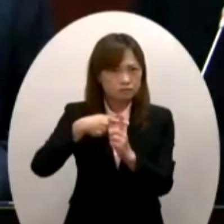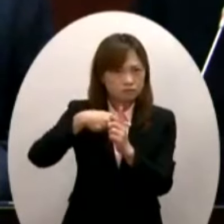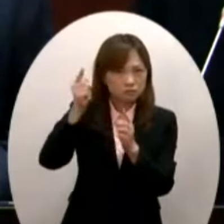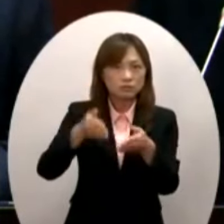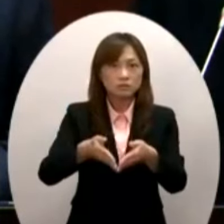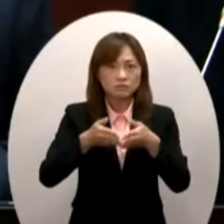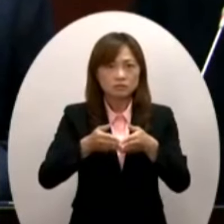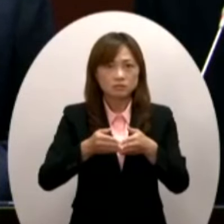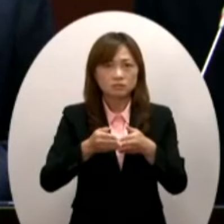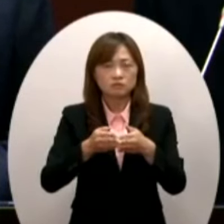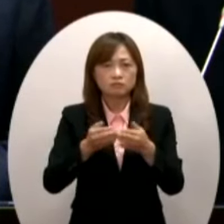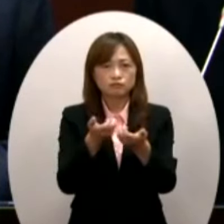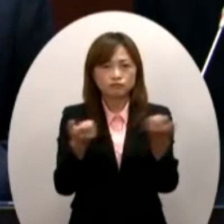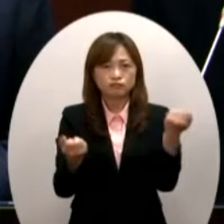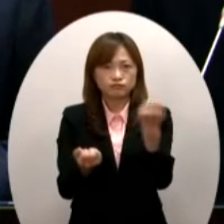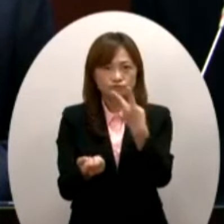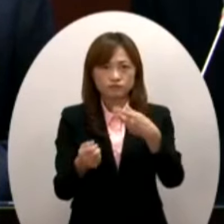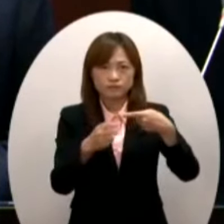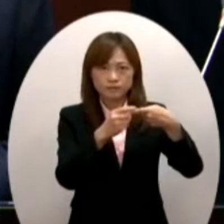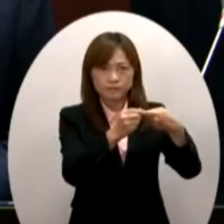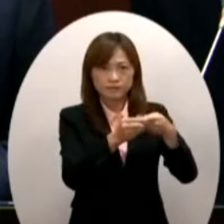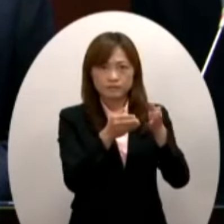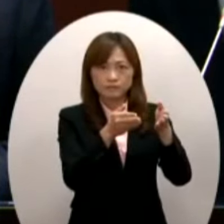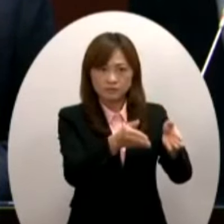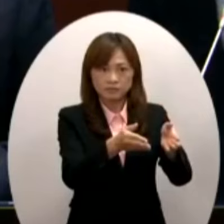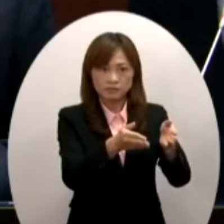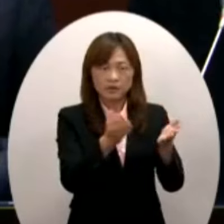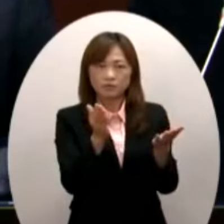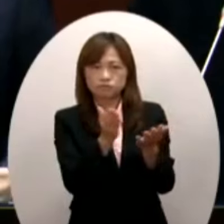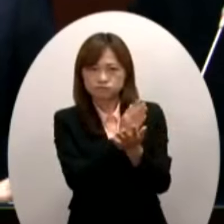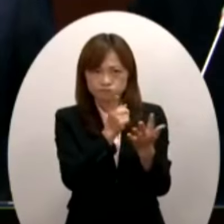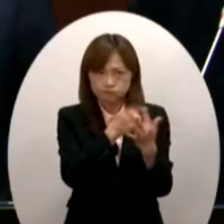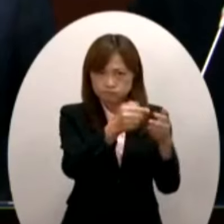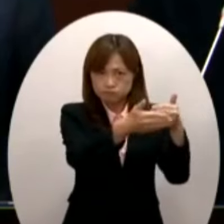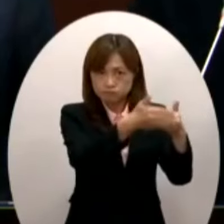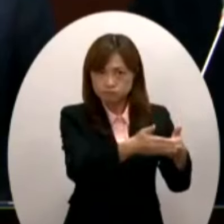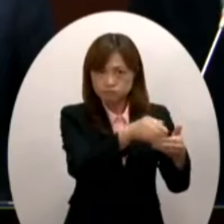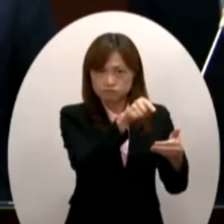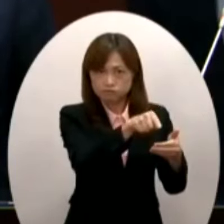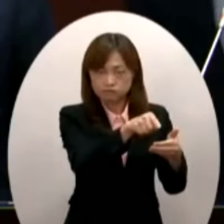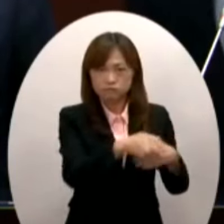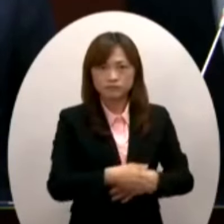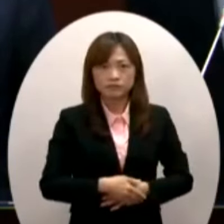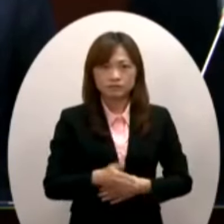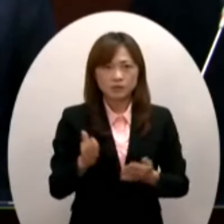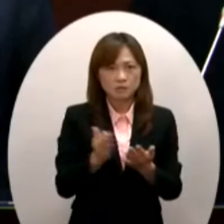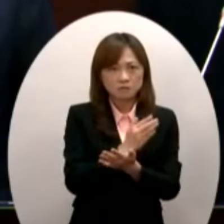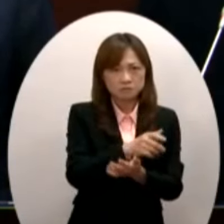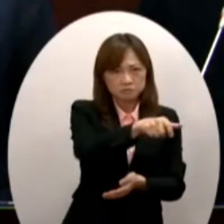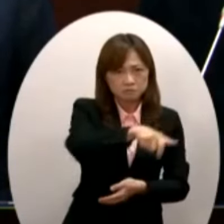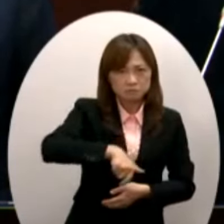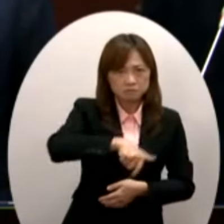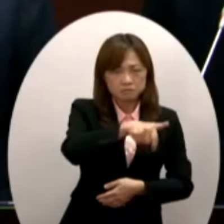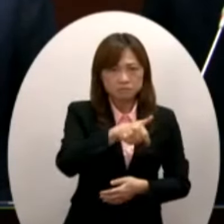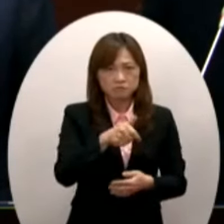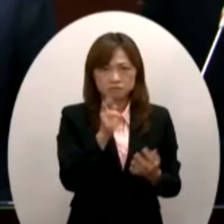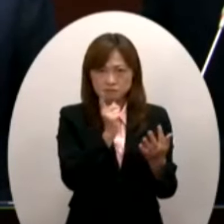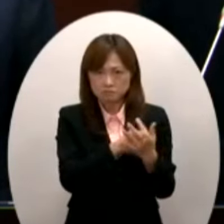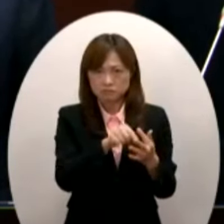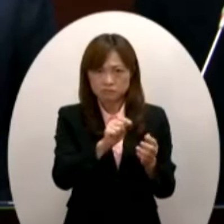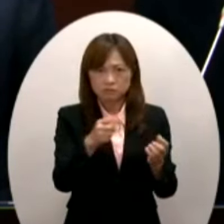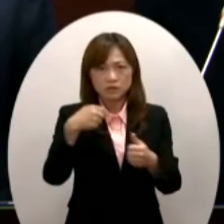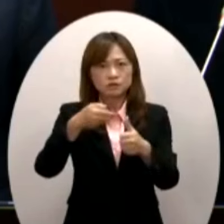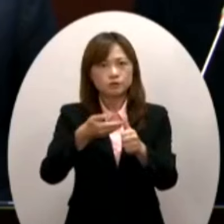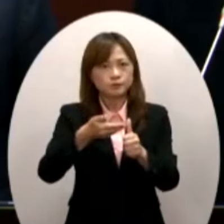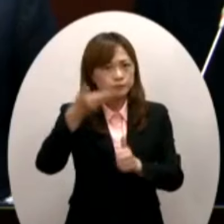括有两个环节，一个当然是我们对于识读中国大陆 试读两岸关系的这个跟教育课